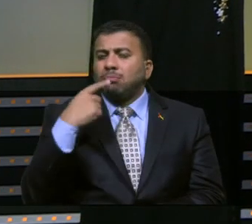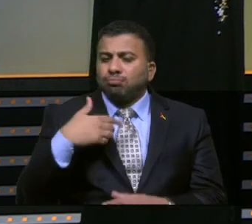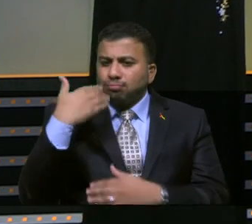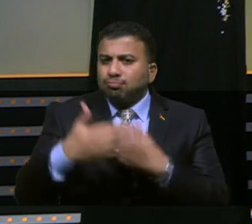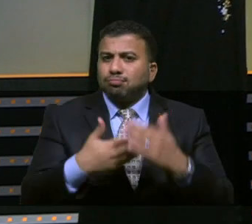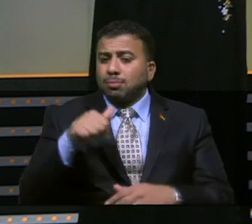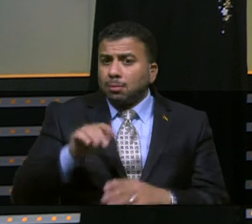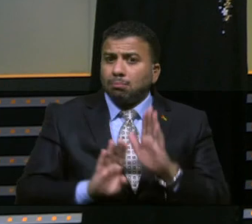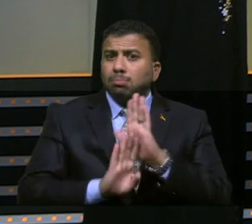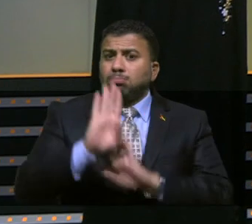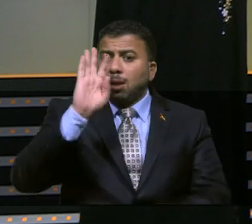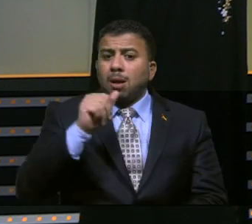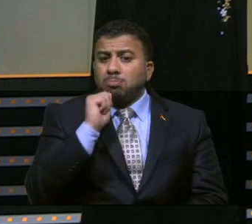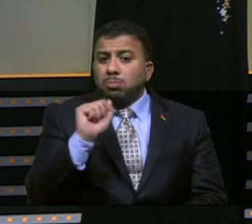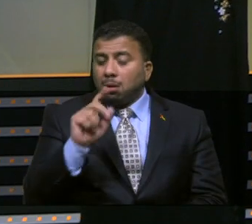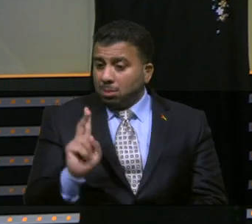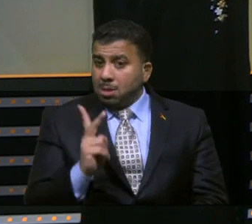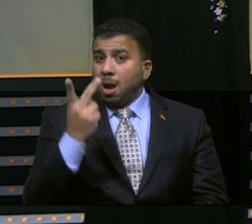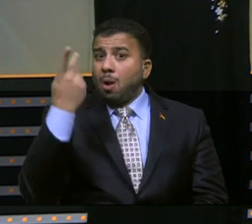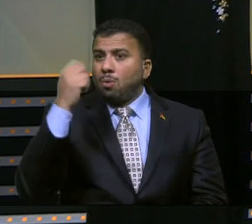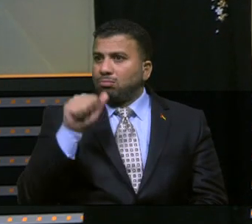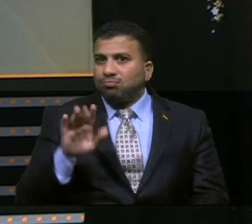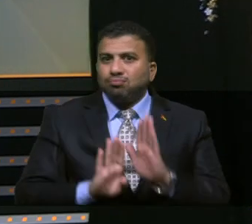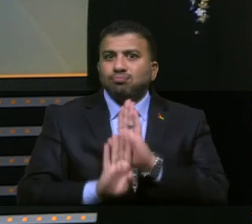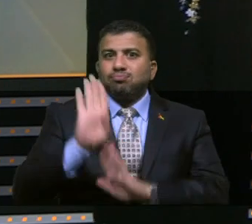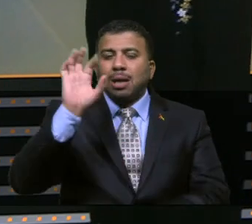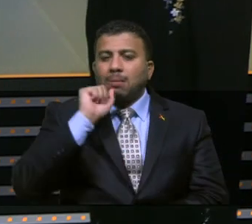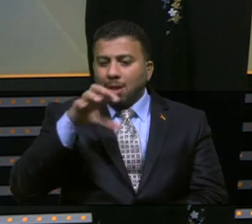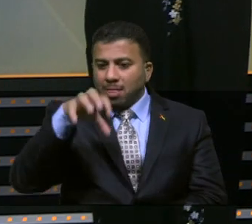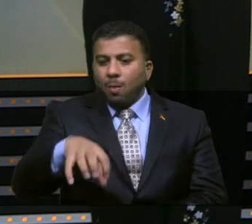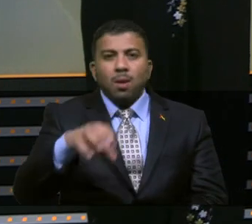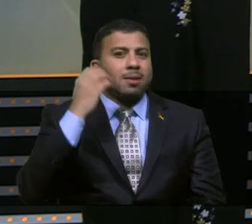يشهدان الآن محطة التحول التي طرأت على دولتنا العزيزة.